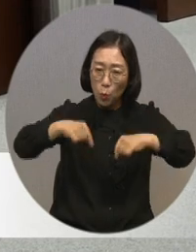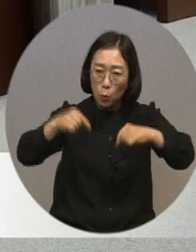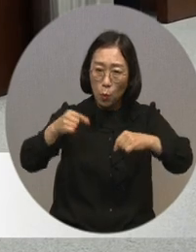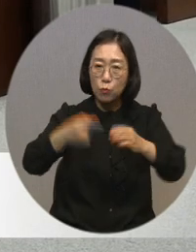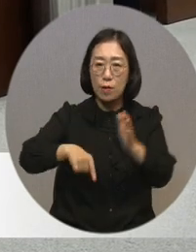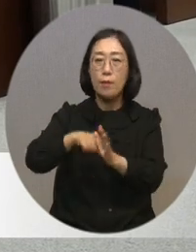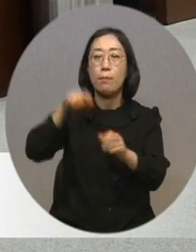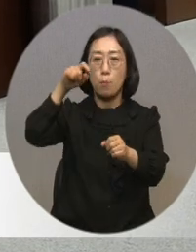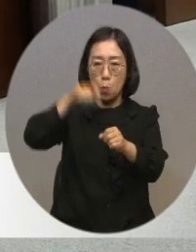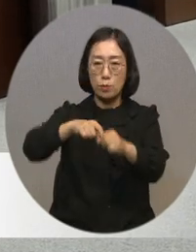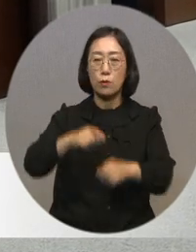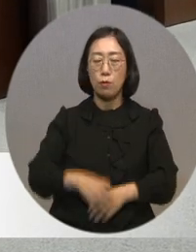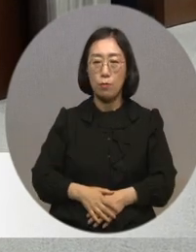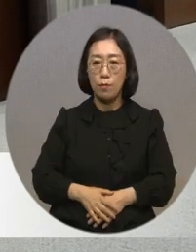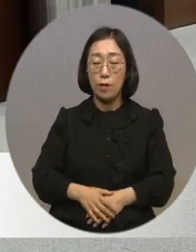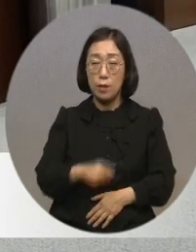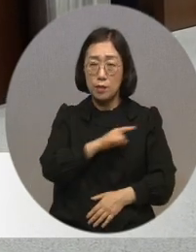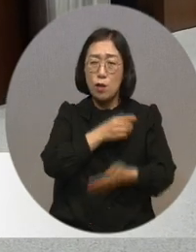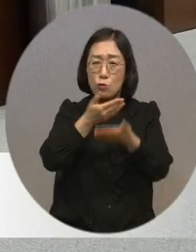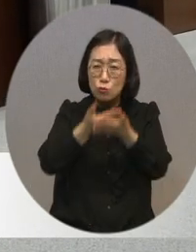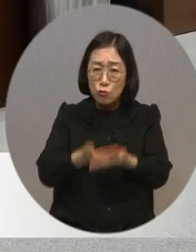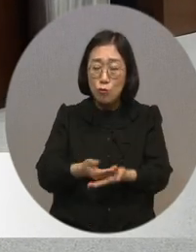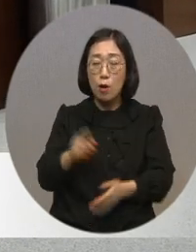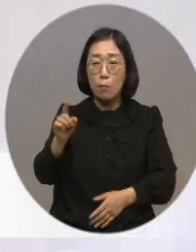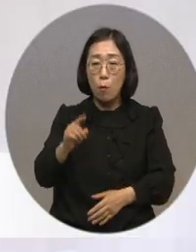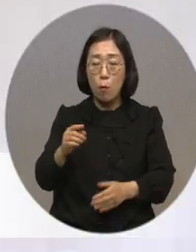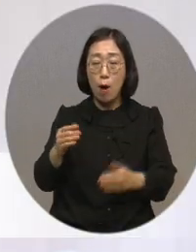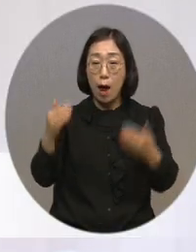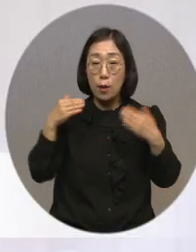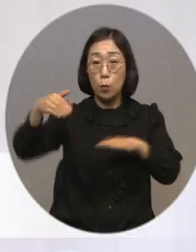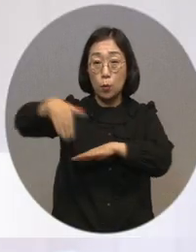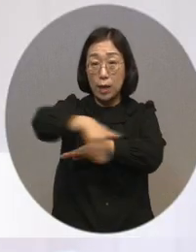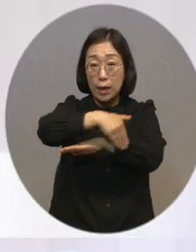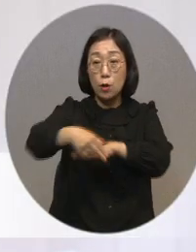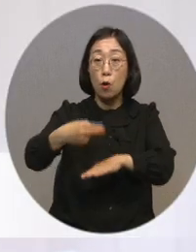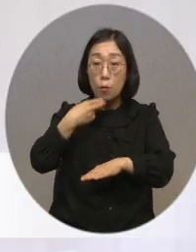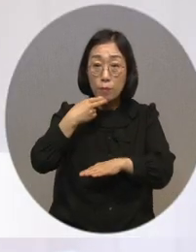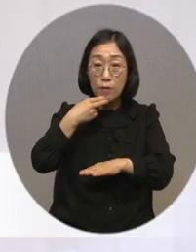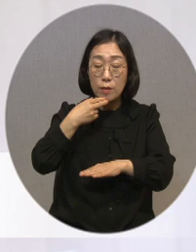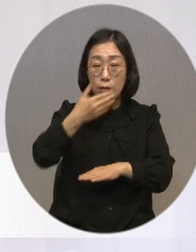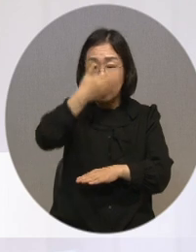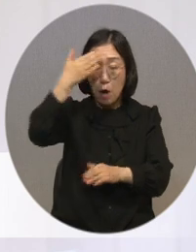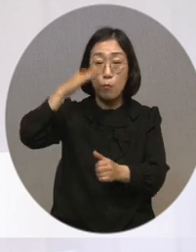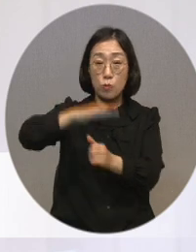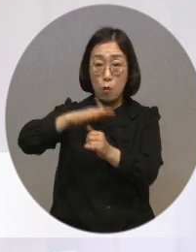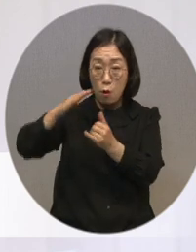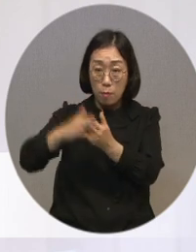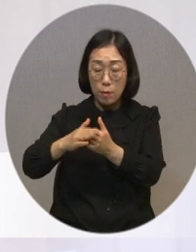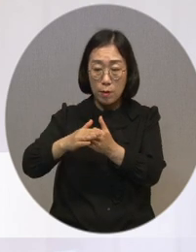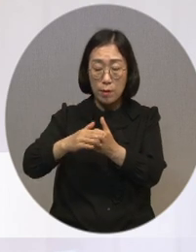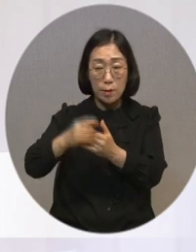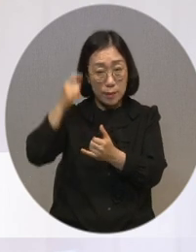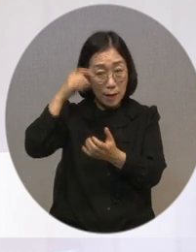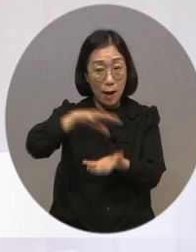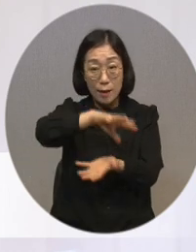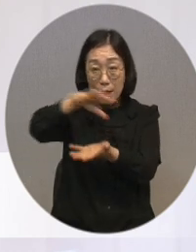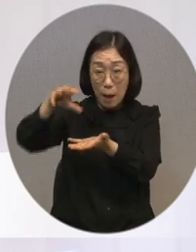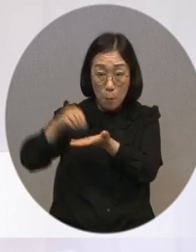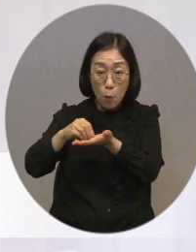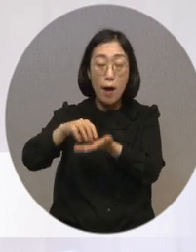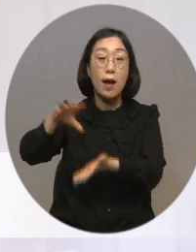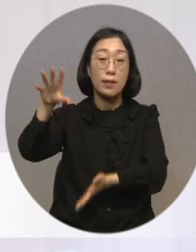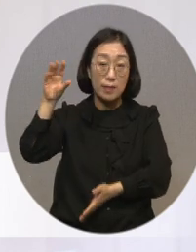됐고요. 그리고 제일 중요한 거는 우리 학교 밖 청소년들의 어떤 의견을 수렴해서 저희가